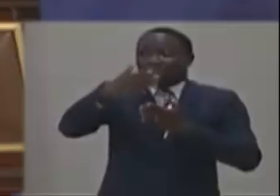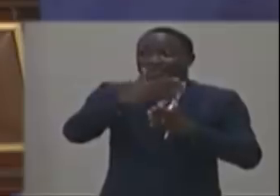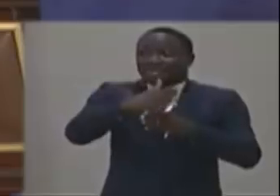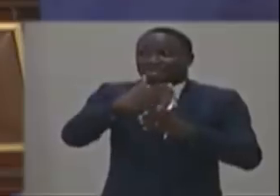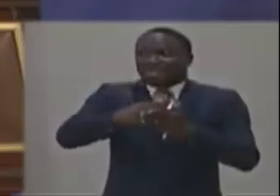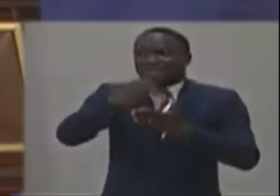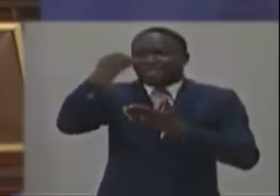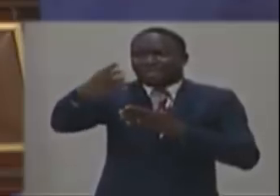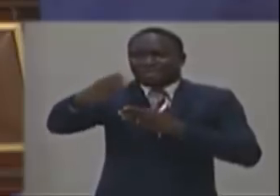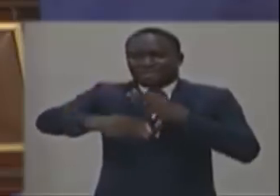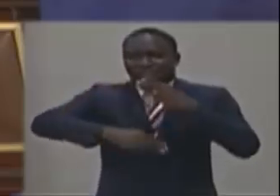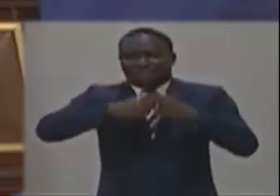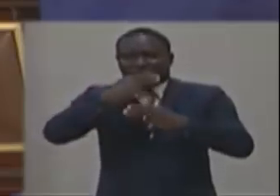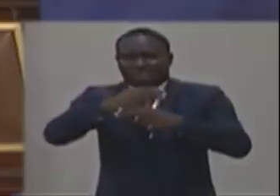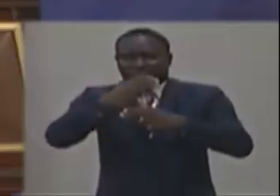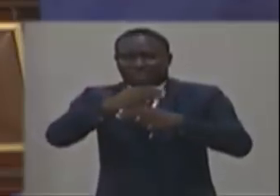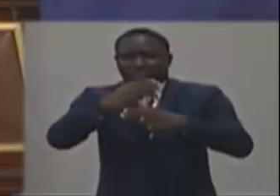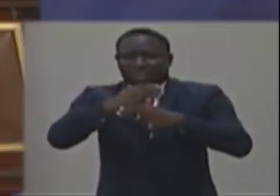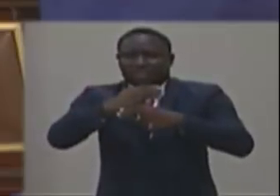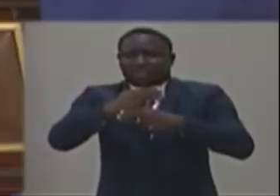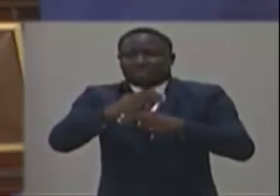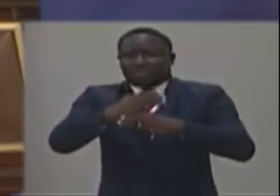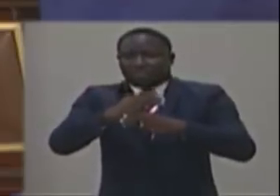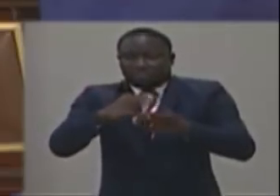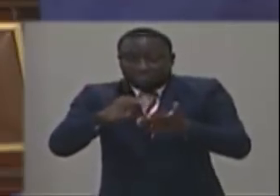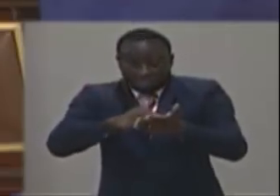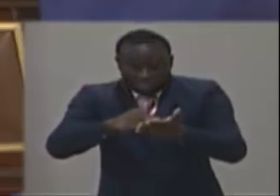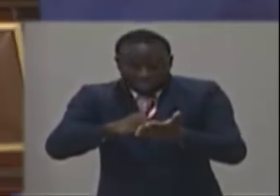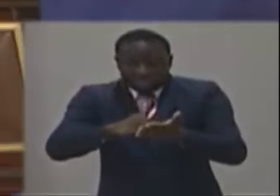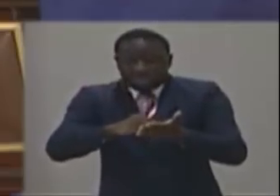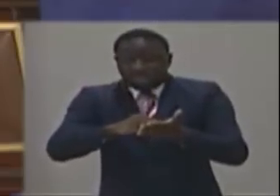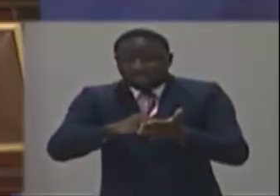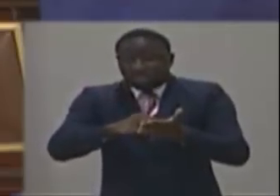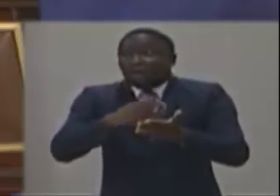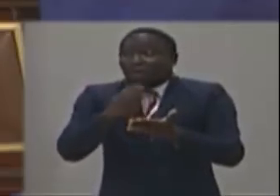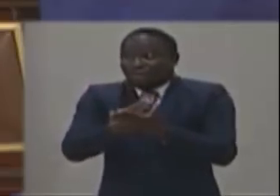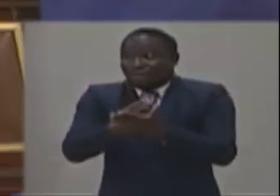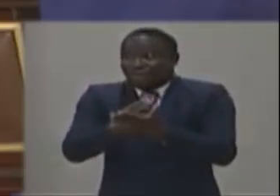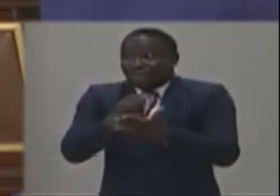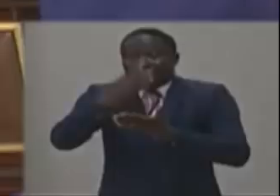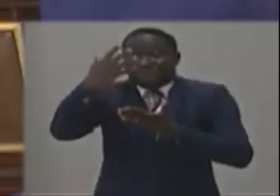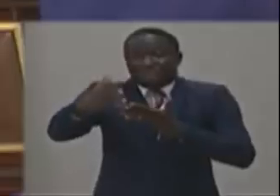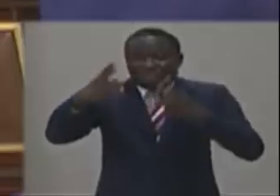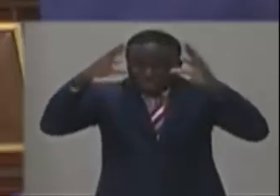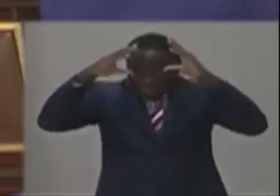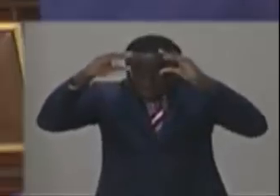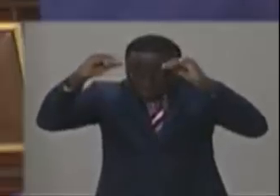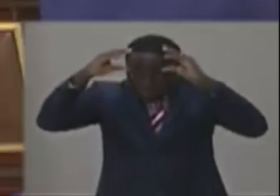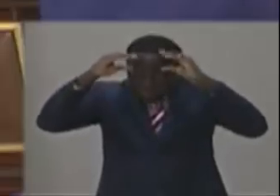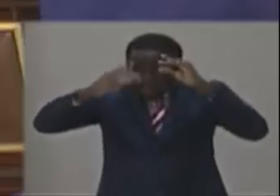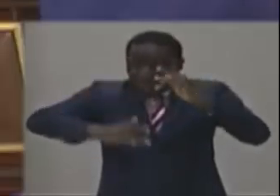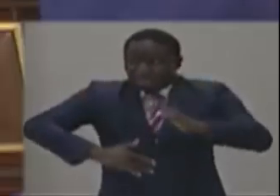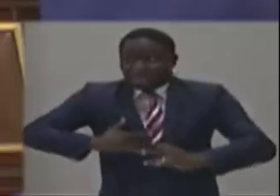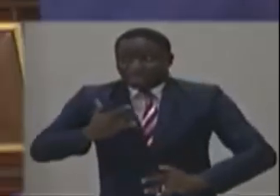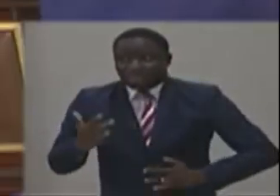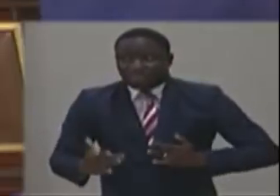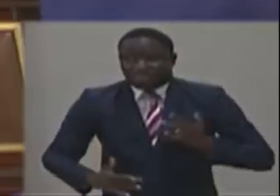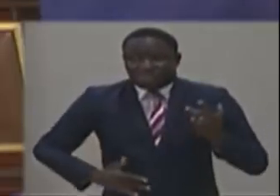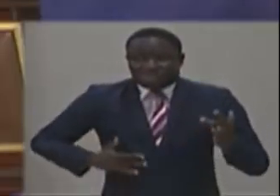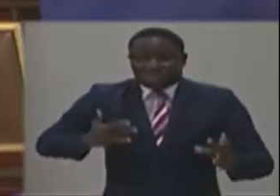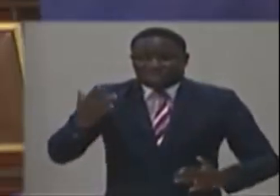dans acheter et transporter, équipement et matériel médical, l'argent qui dépensait dans formation et